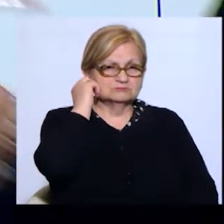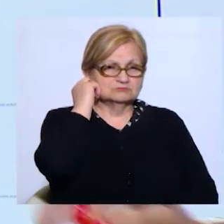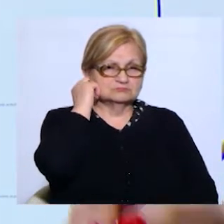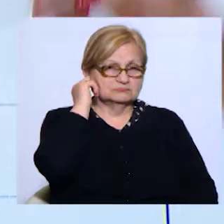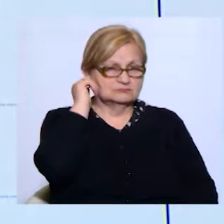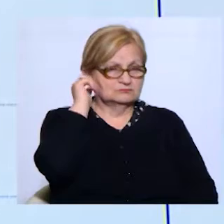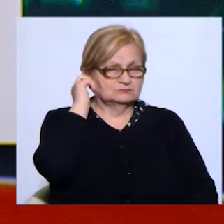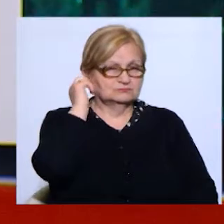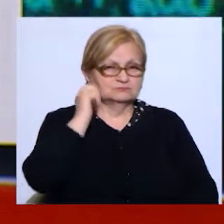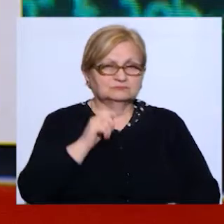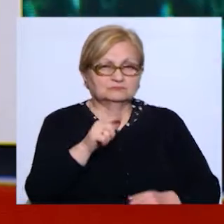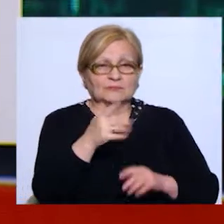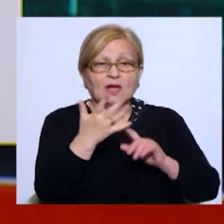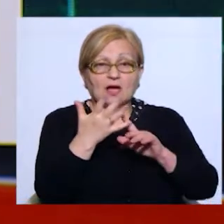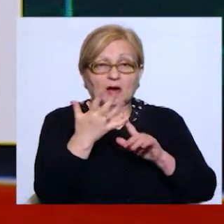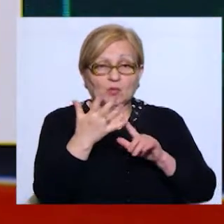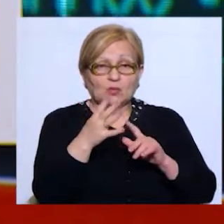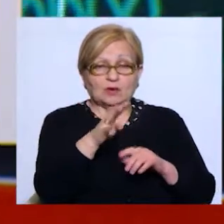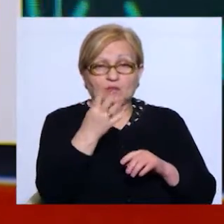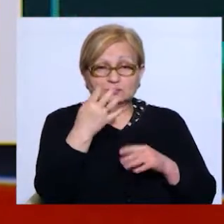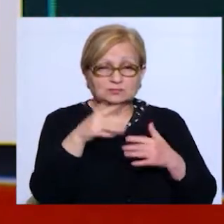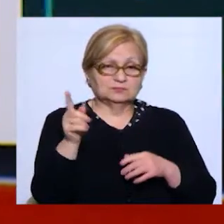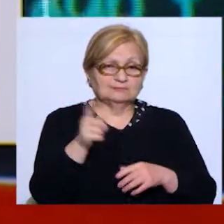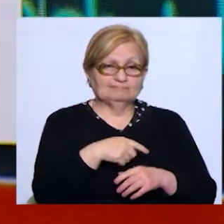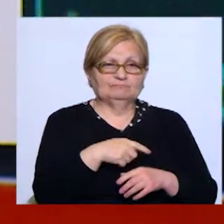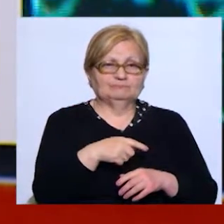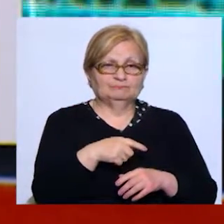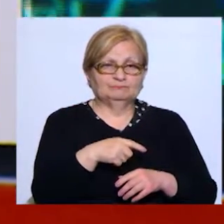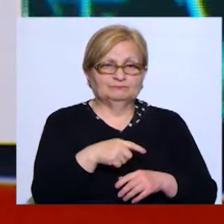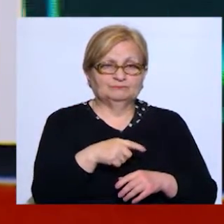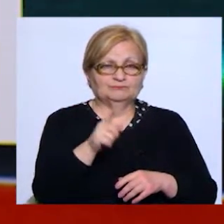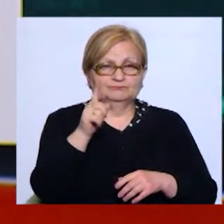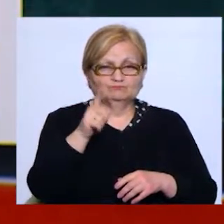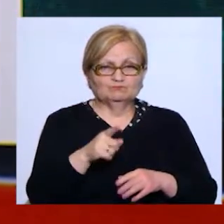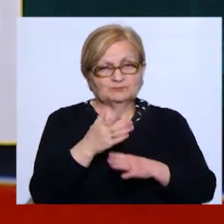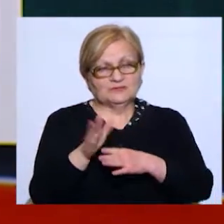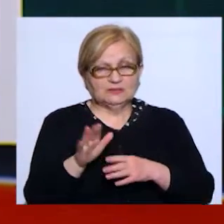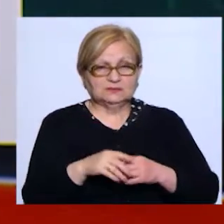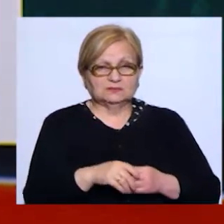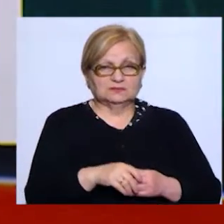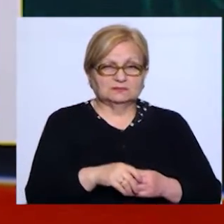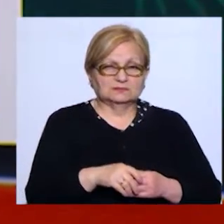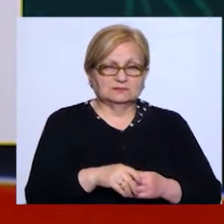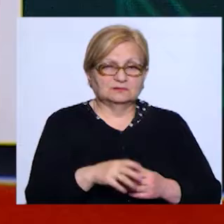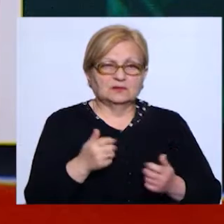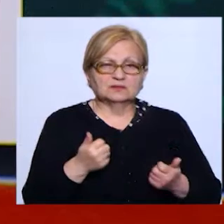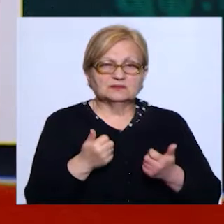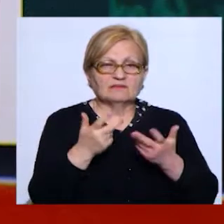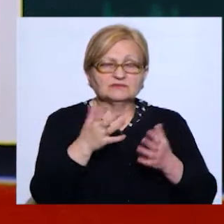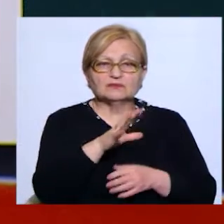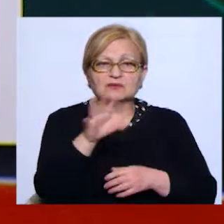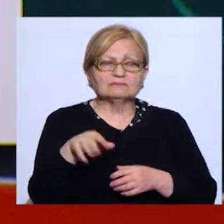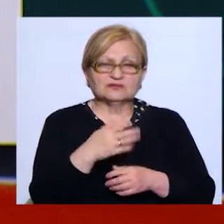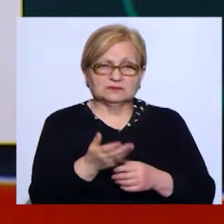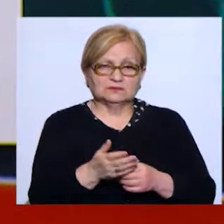მე 5 და ერთმა უთხრა რომ 2 ვართო, ხო? აი კიდე ჩამოვწერეთ აი ესე. ეხლა მოდი დავითვალოთ სულ რამდენი